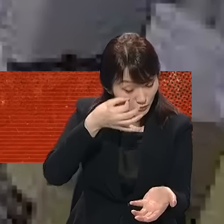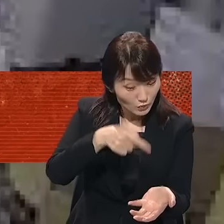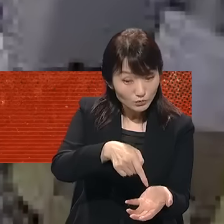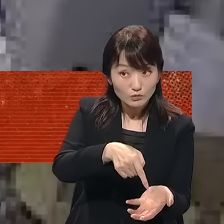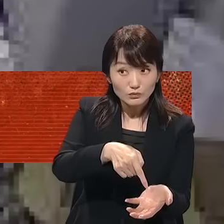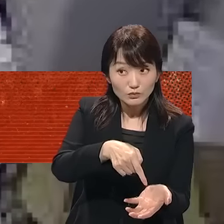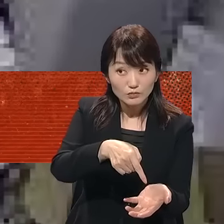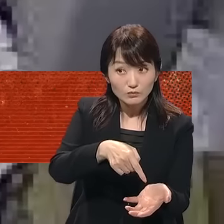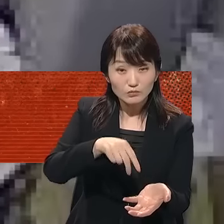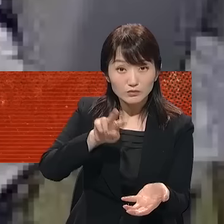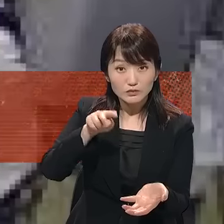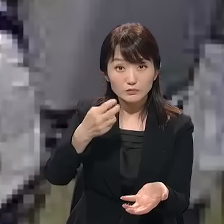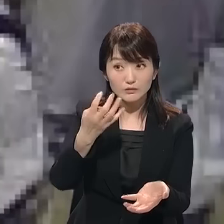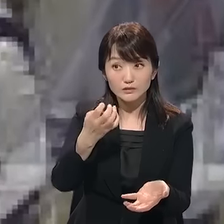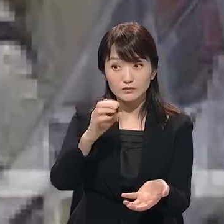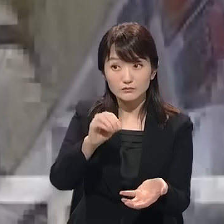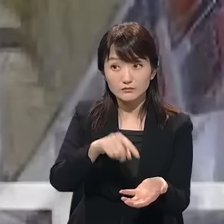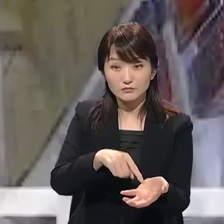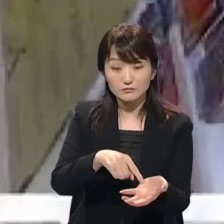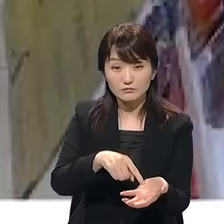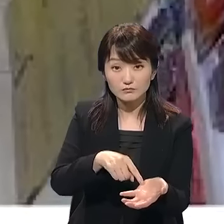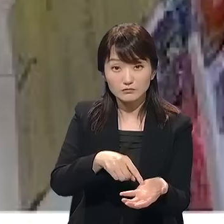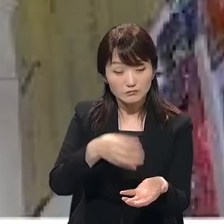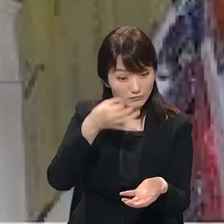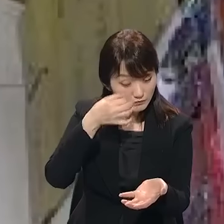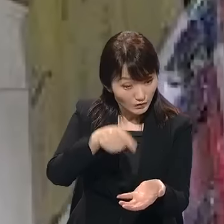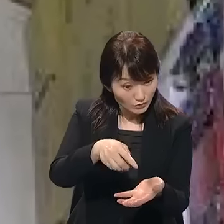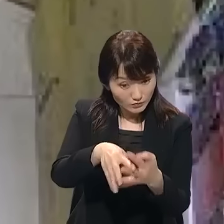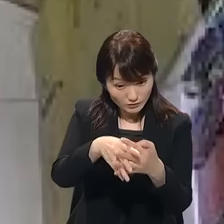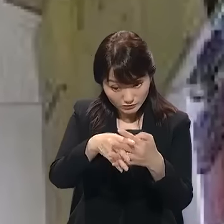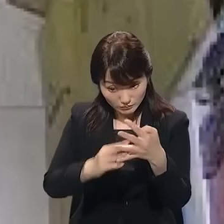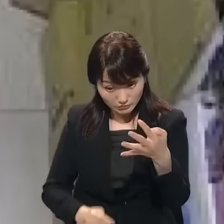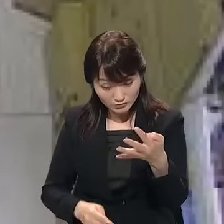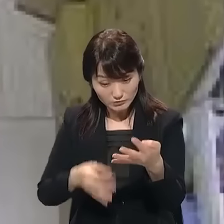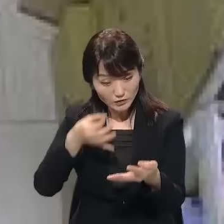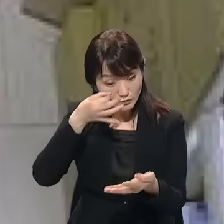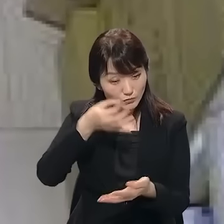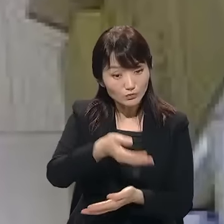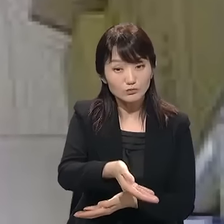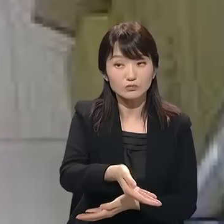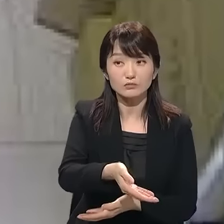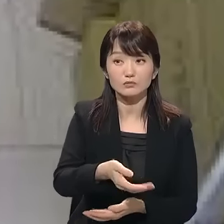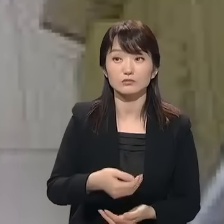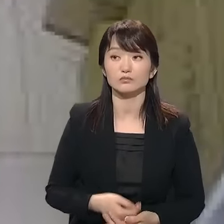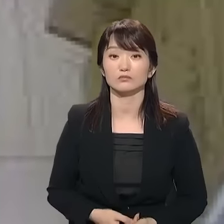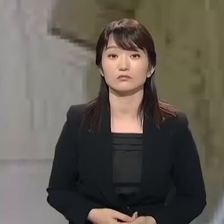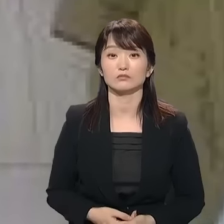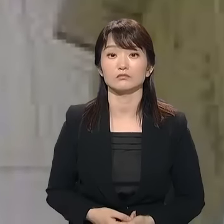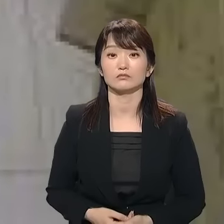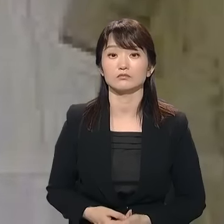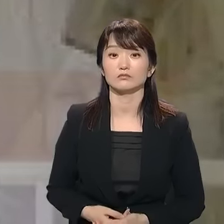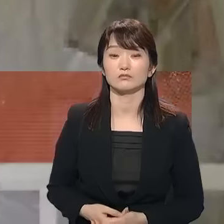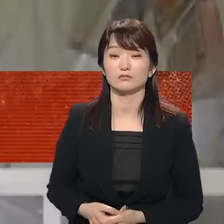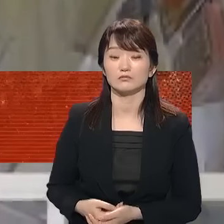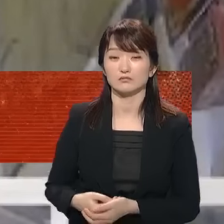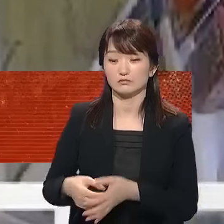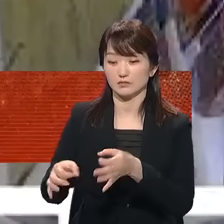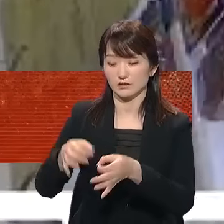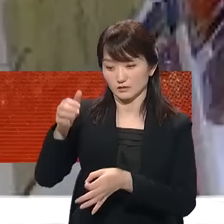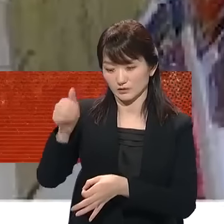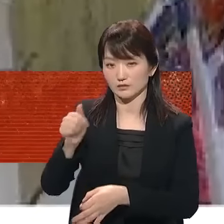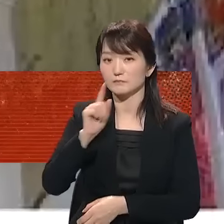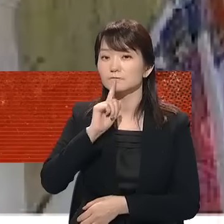보여주네. 240만 원 찍어서 판매가를 보여주고 영수증도 보여줬다라는 게 이 화장품 가게 사장의